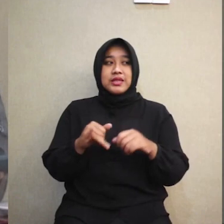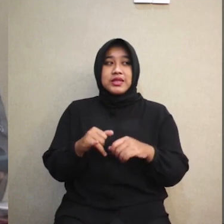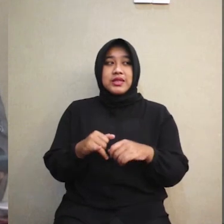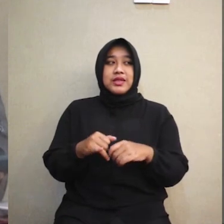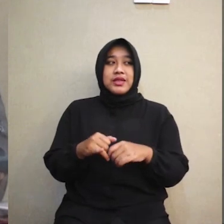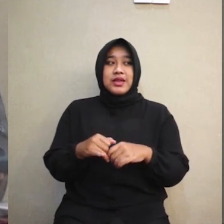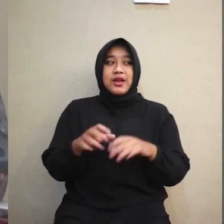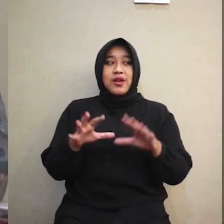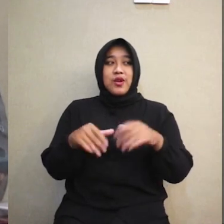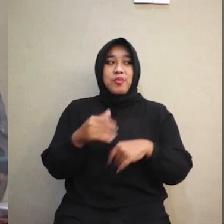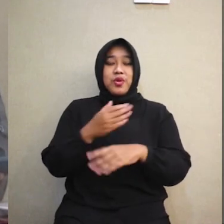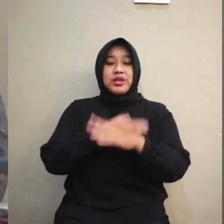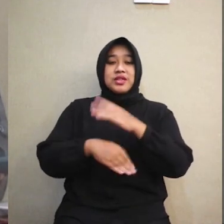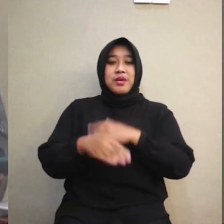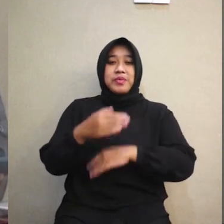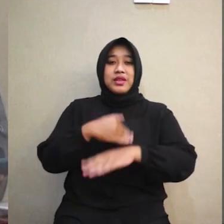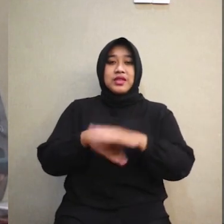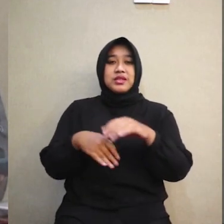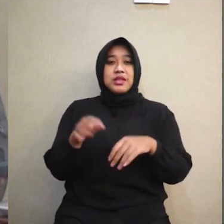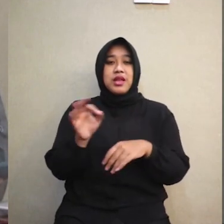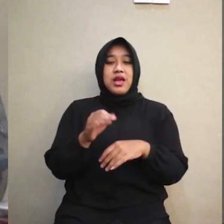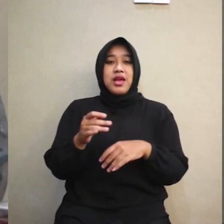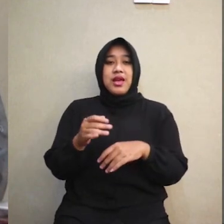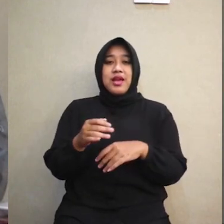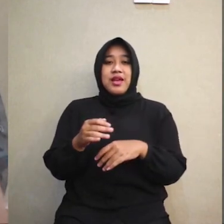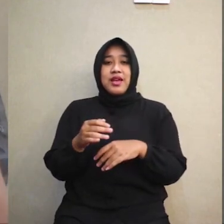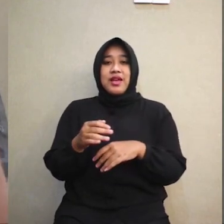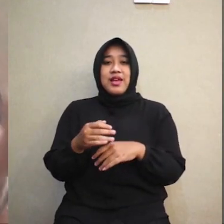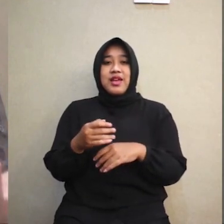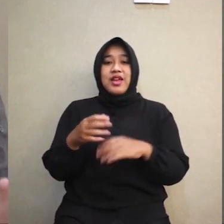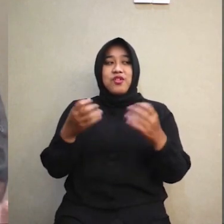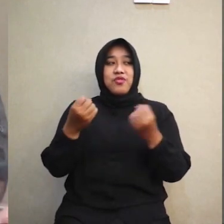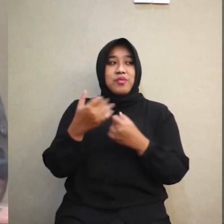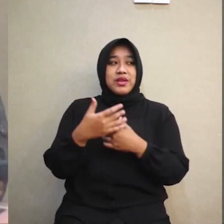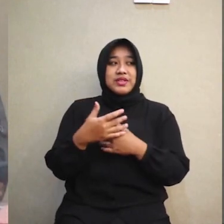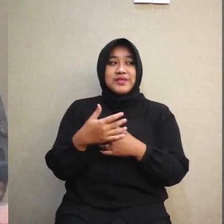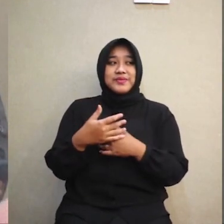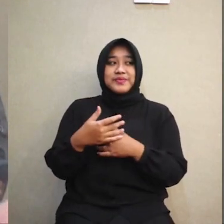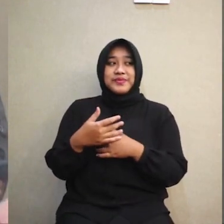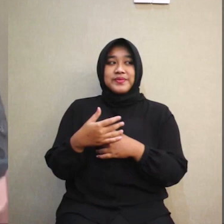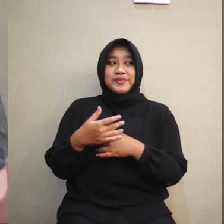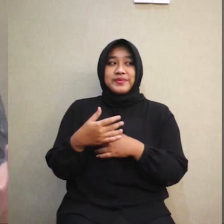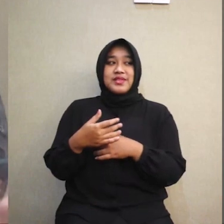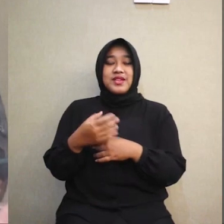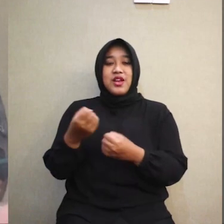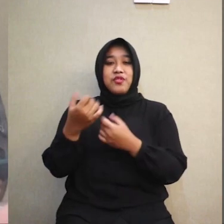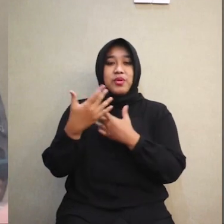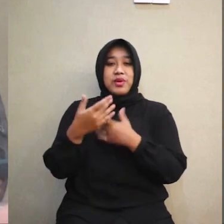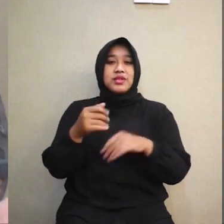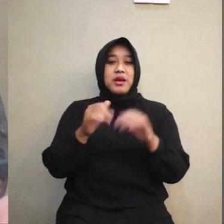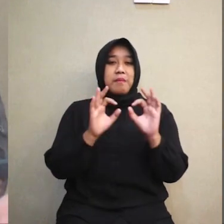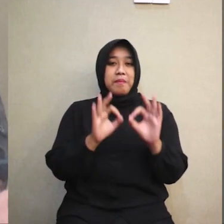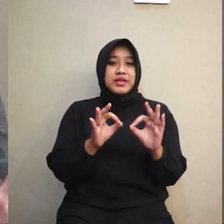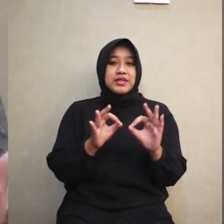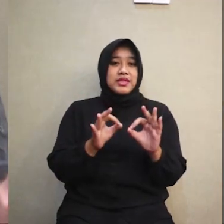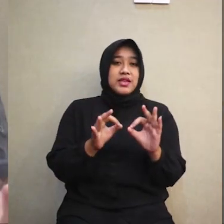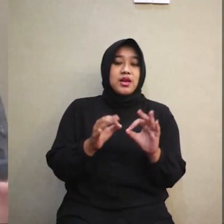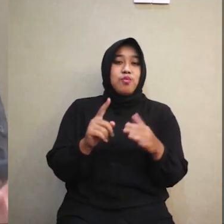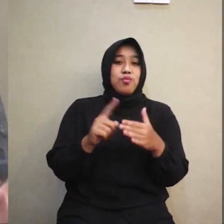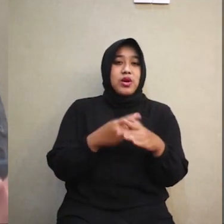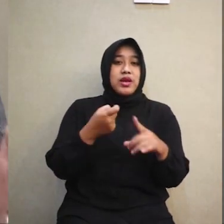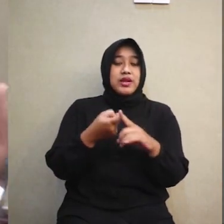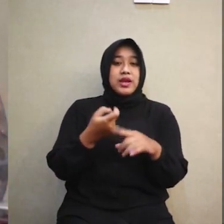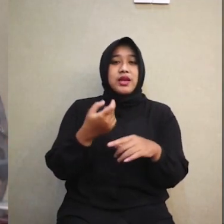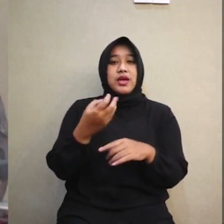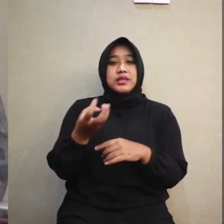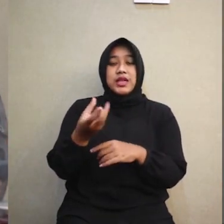penyandang disabilitas maka kita nggak bisa menjamin Informasi yang disampaikan ketika pemeriksaan itu ada informasi yang valid mulai dari